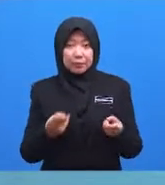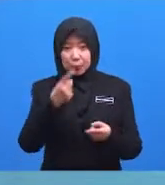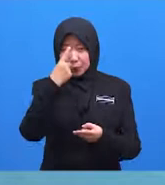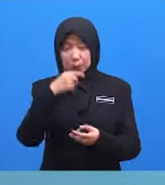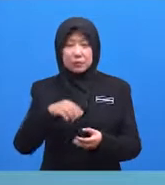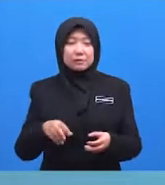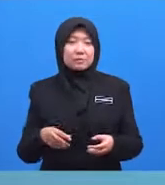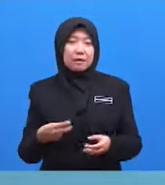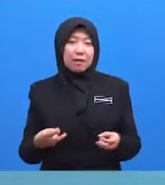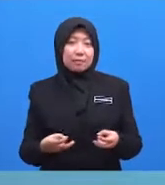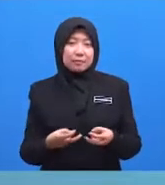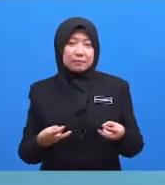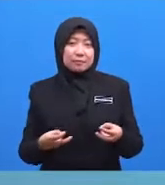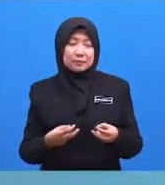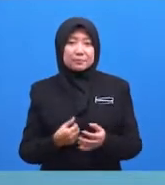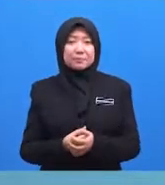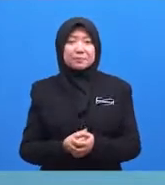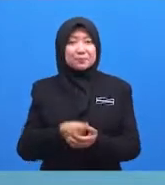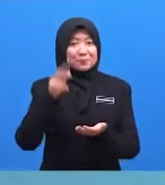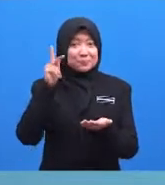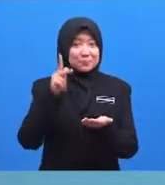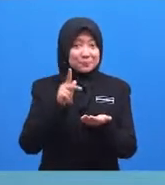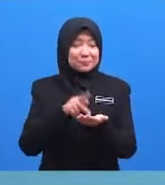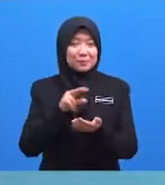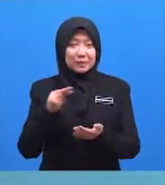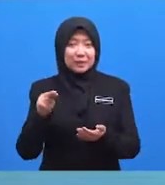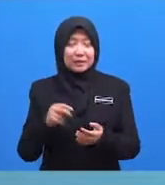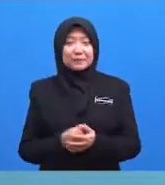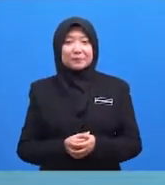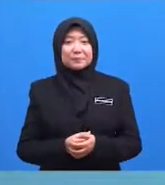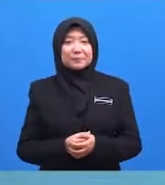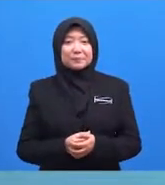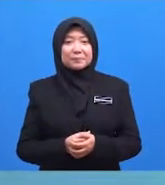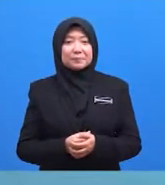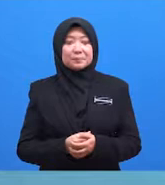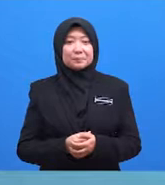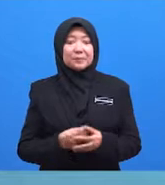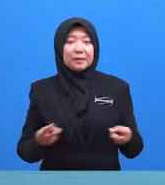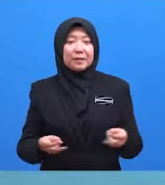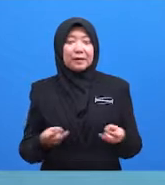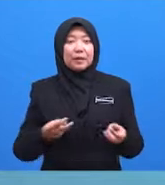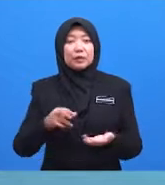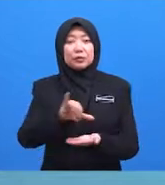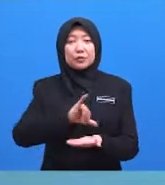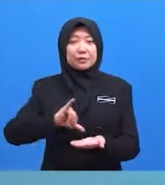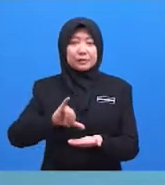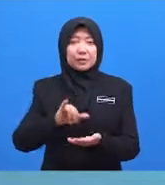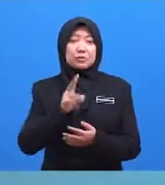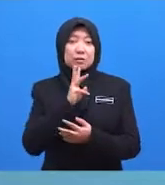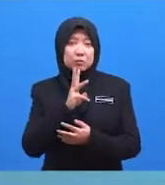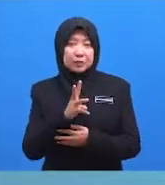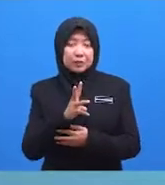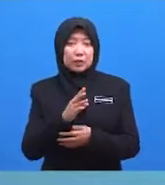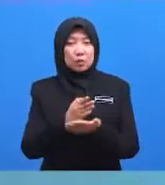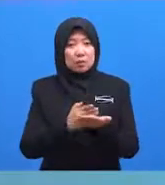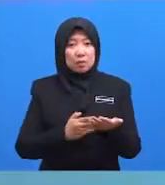salad. Mari lihat pengenalan salad dressing pula. Salad dressing adalah cecair